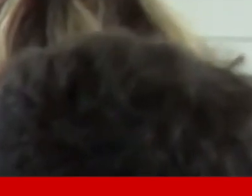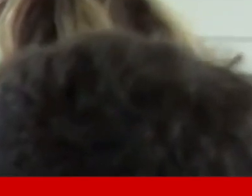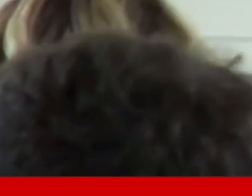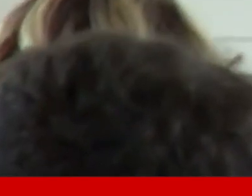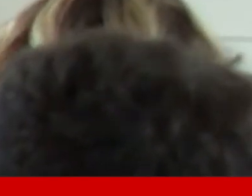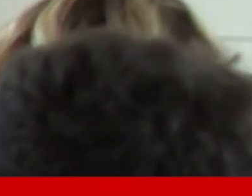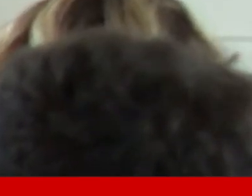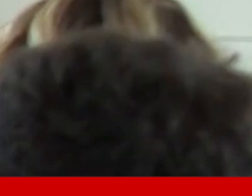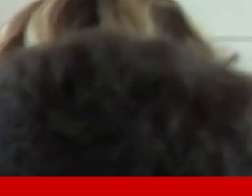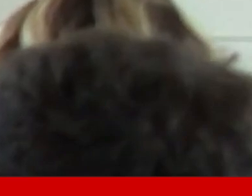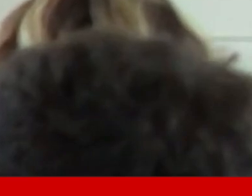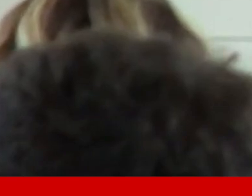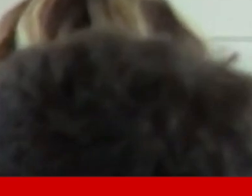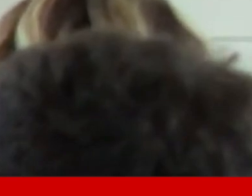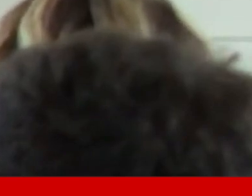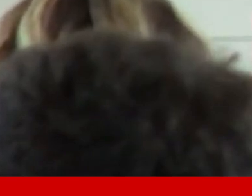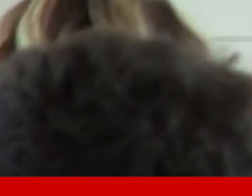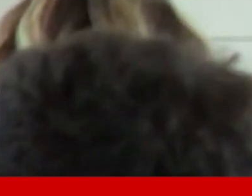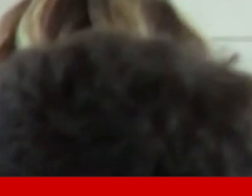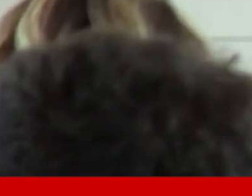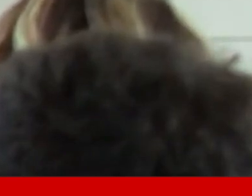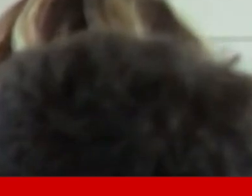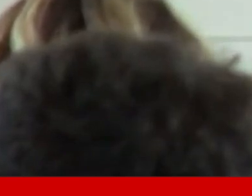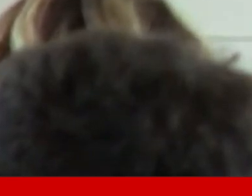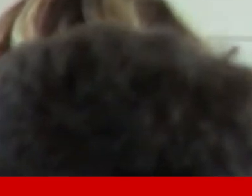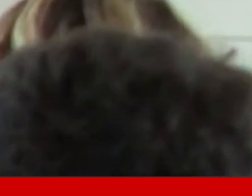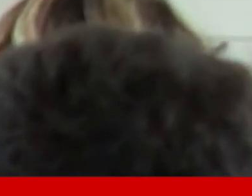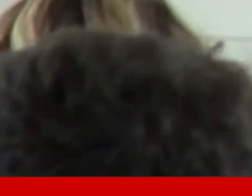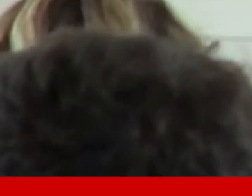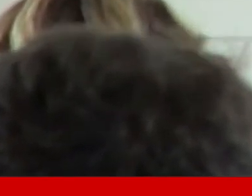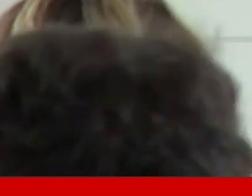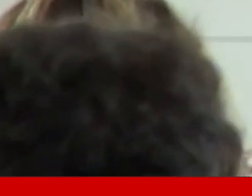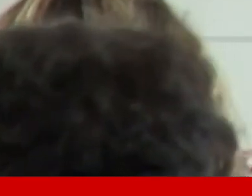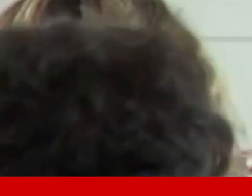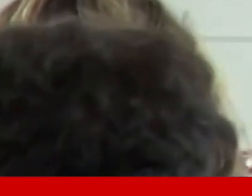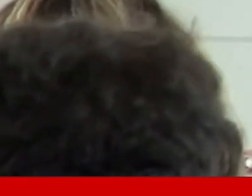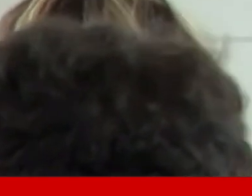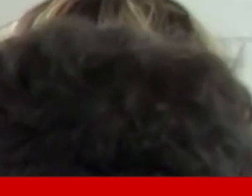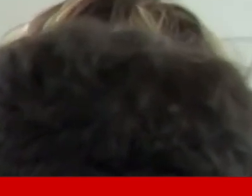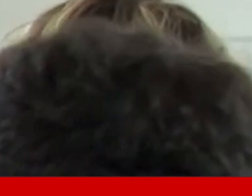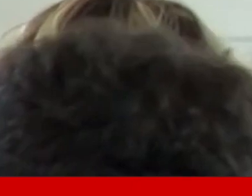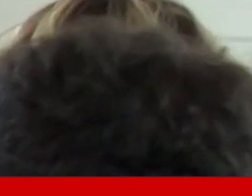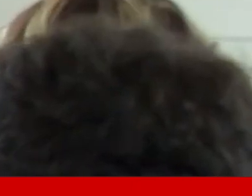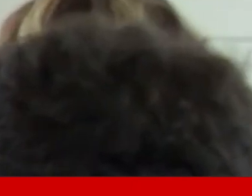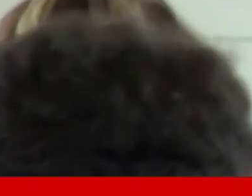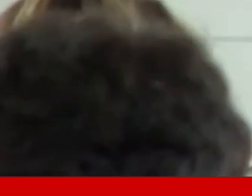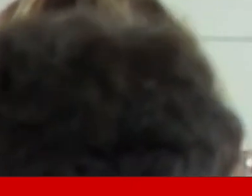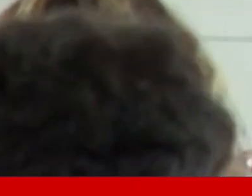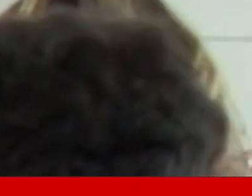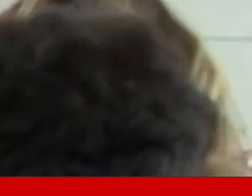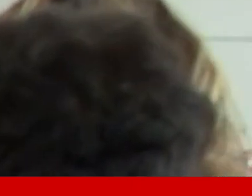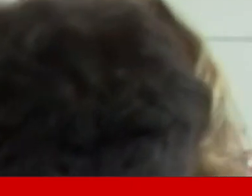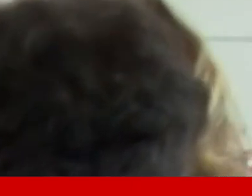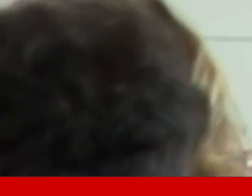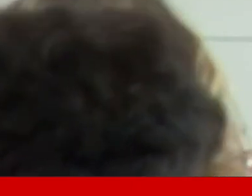regolarmeli perché parlo anche abbastanza forte, quindi ecco. Allora, quindi io voglio